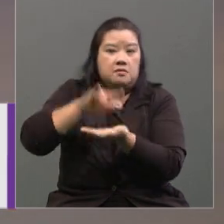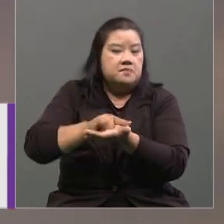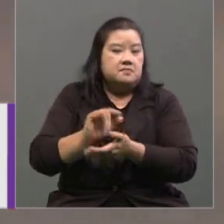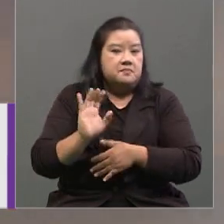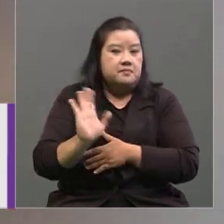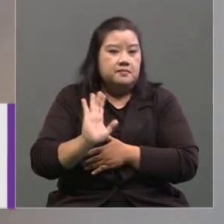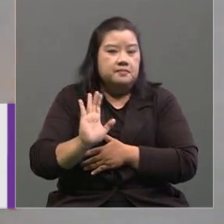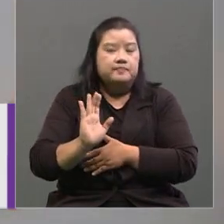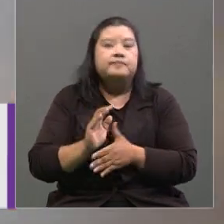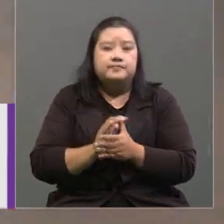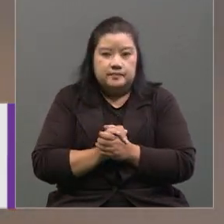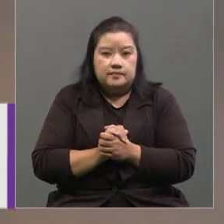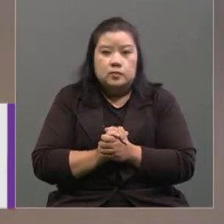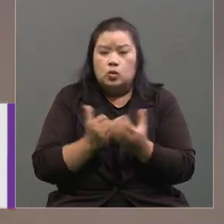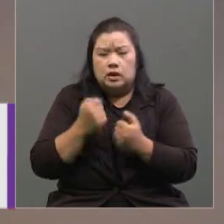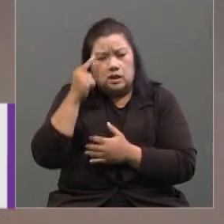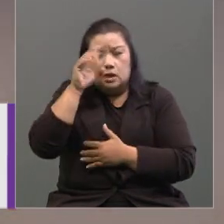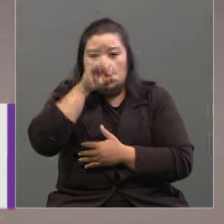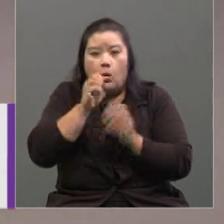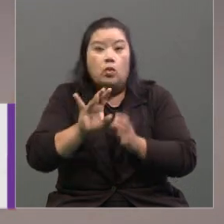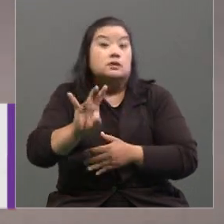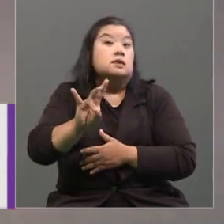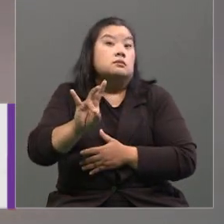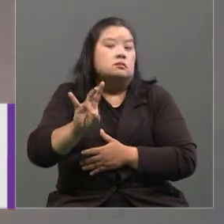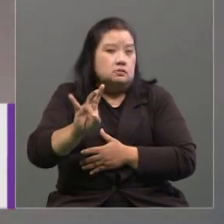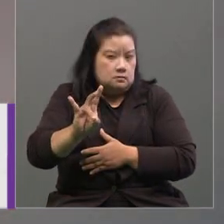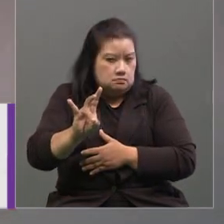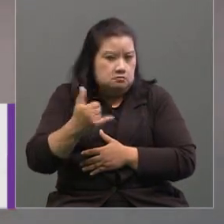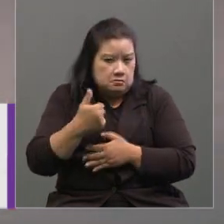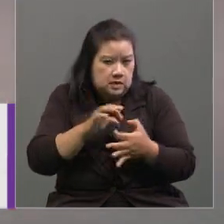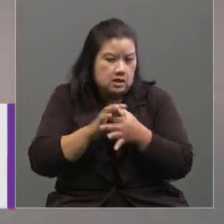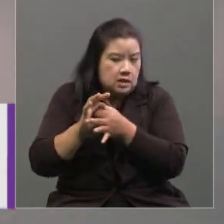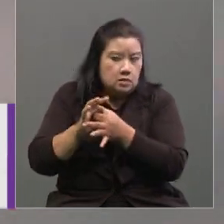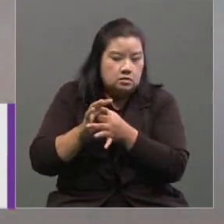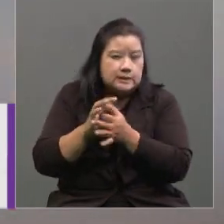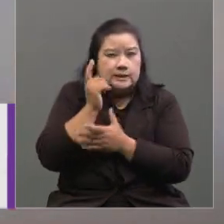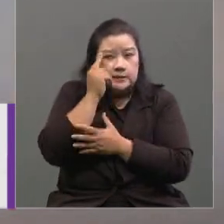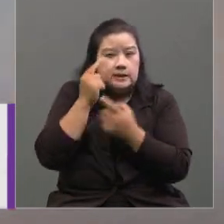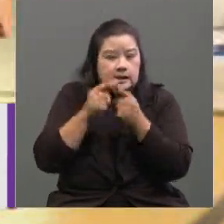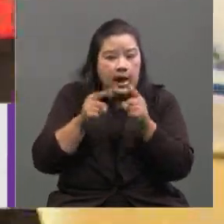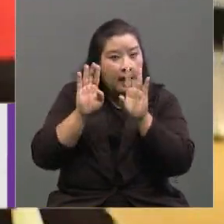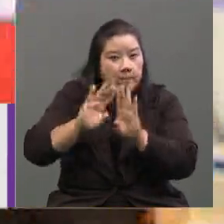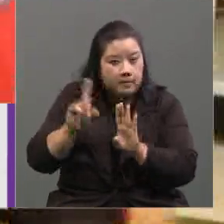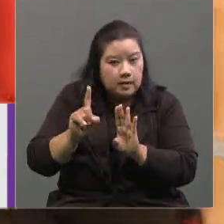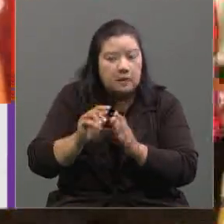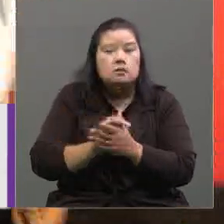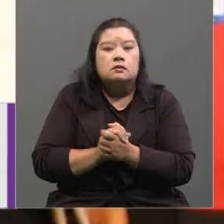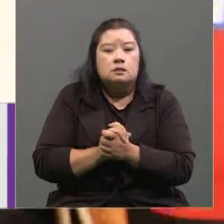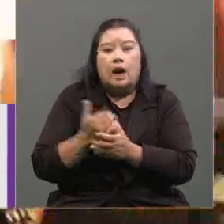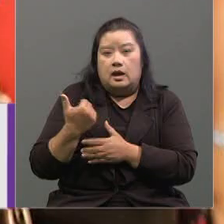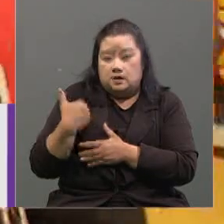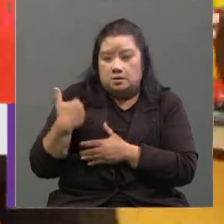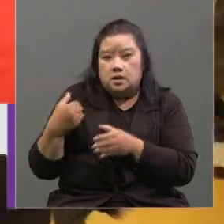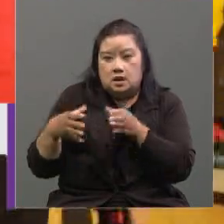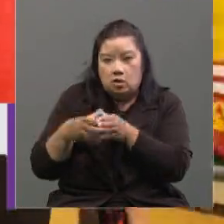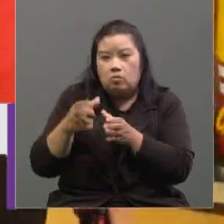การตรวจสอบเนี่ยเชื่อว่าทั้ง7คนเนี่ยนะฮะมีลักษณะมีความเชื่อมโยงอะไรบางอย่างกันแต่จะต้องไปดูว่ามีลักษณะเป็นกลุ่มแก๊